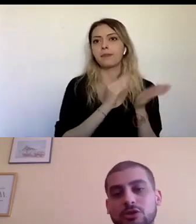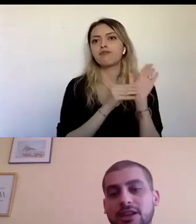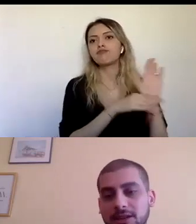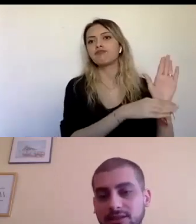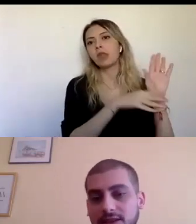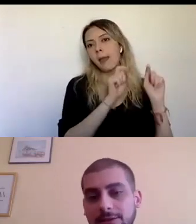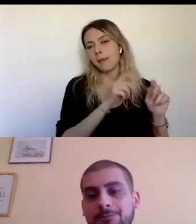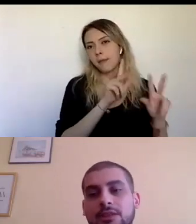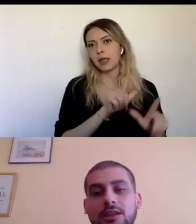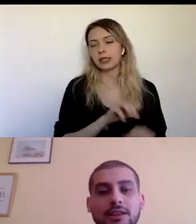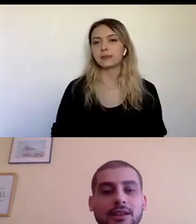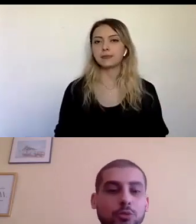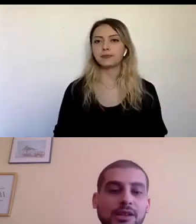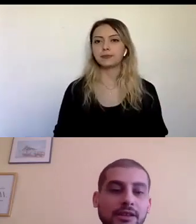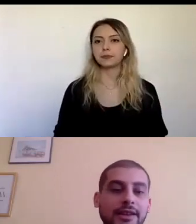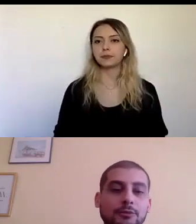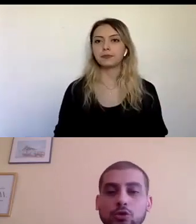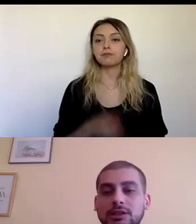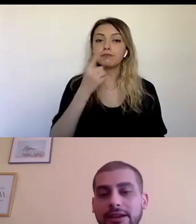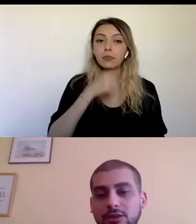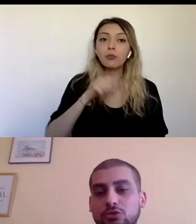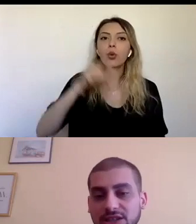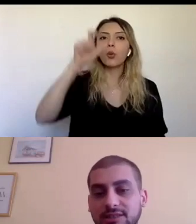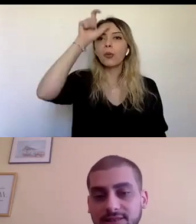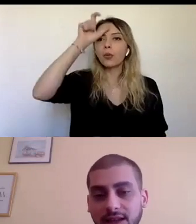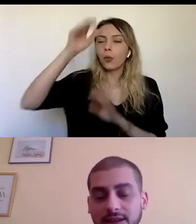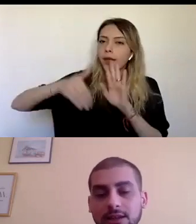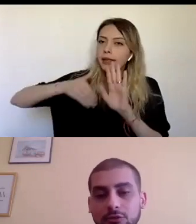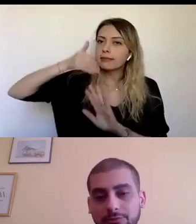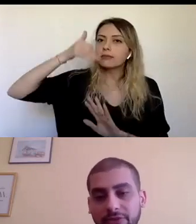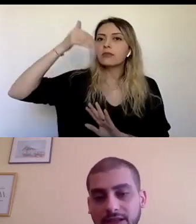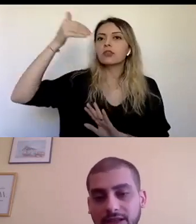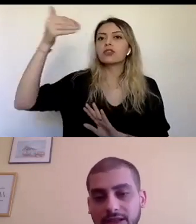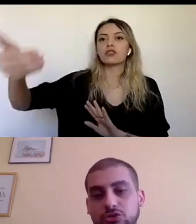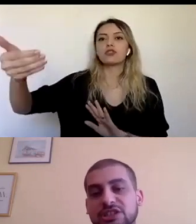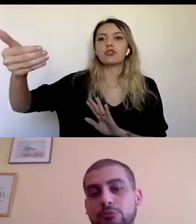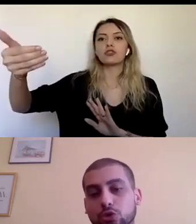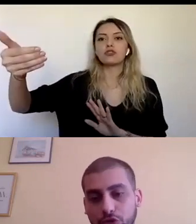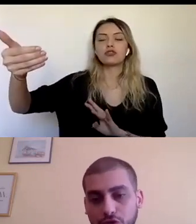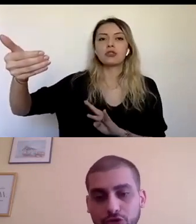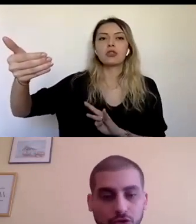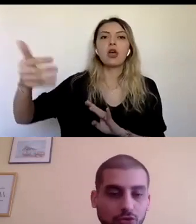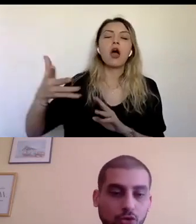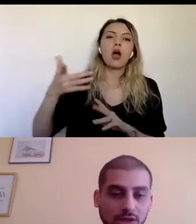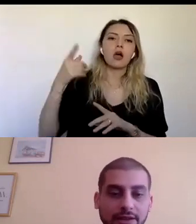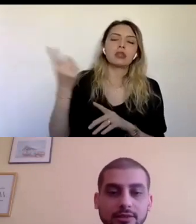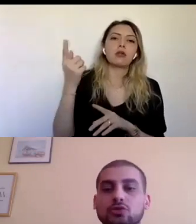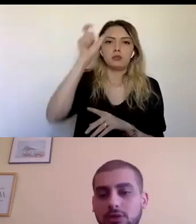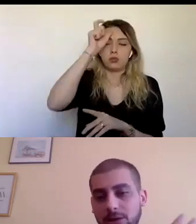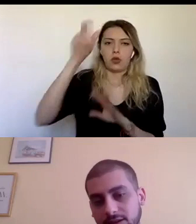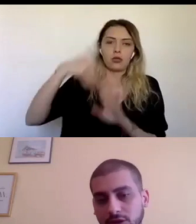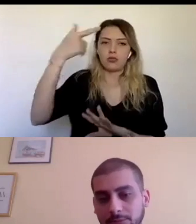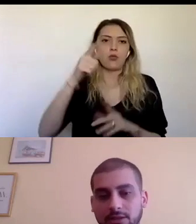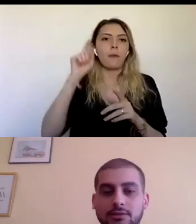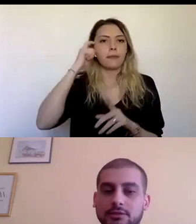başka bir ülkeye gitmek değil, bu bilgileri eğer Google Drive'da tutacaksanız dahi bilgileri yurt dışına çıkarmış oluyorsunuz. Çünkü Google